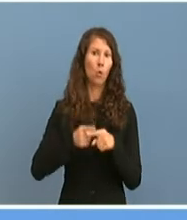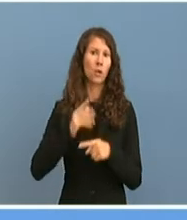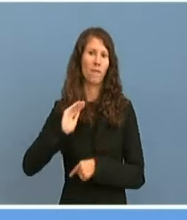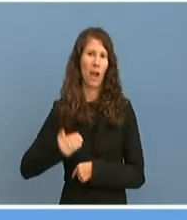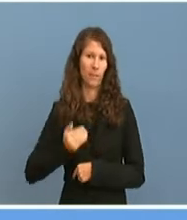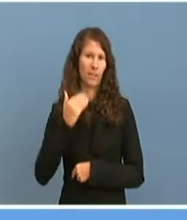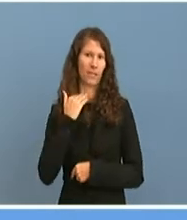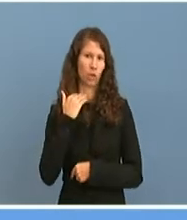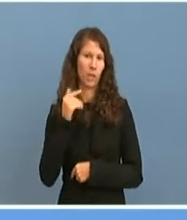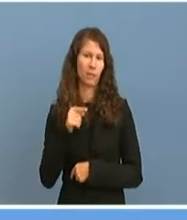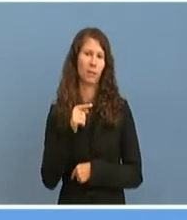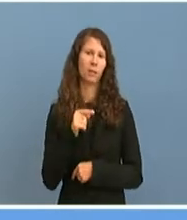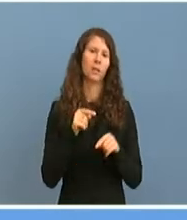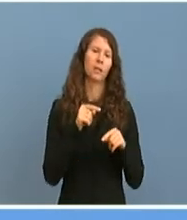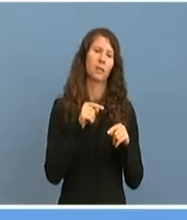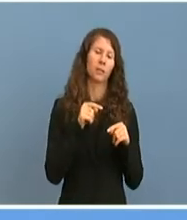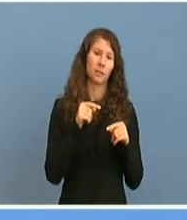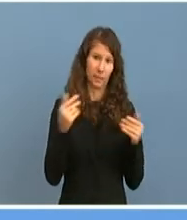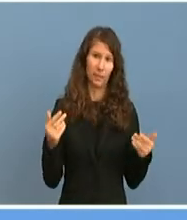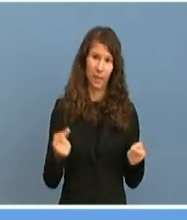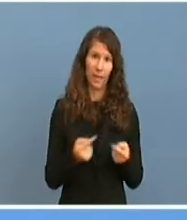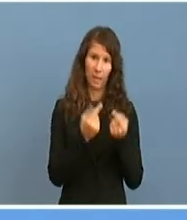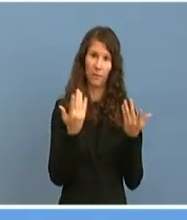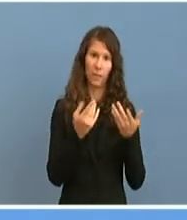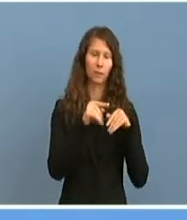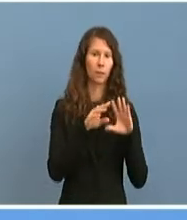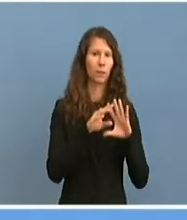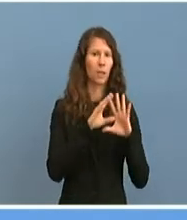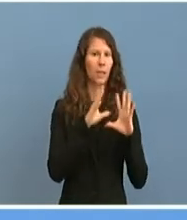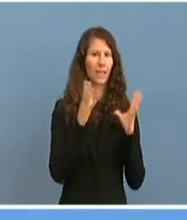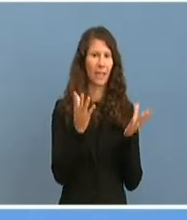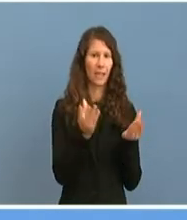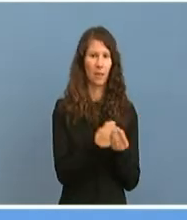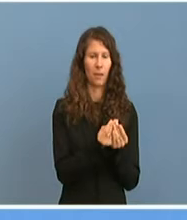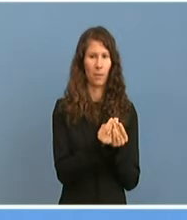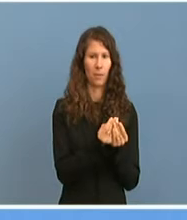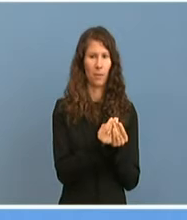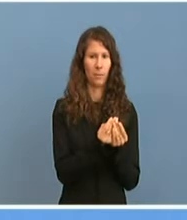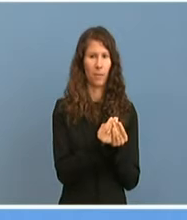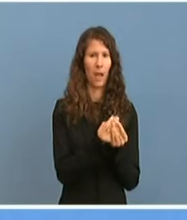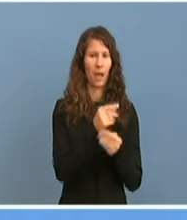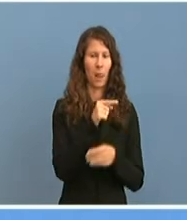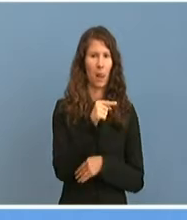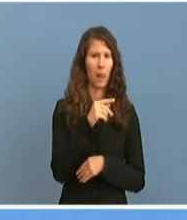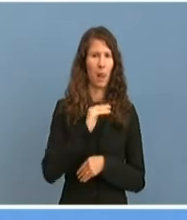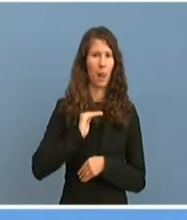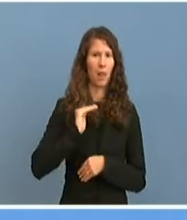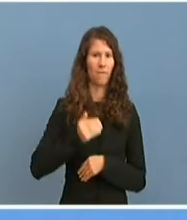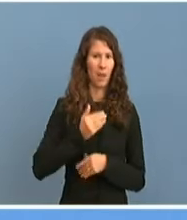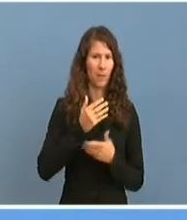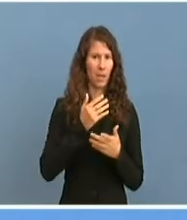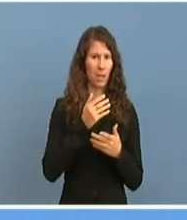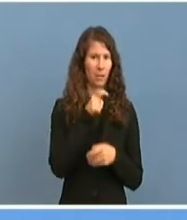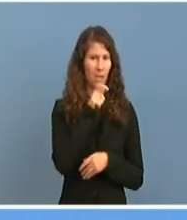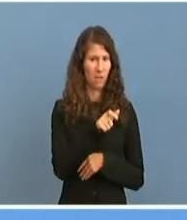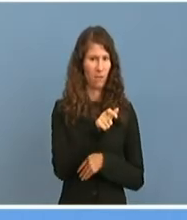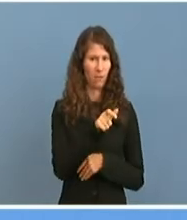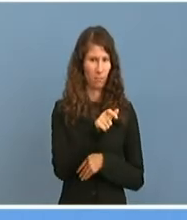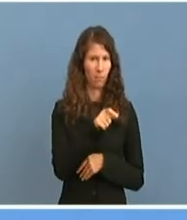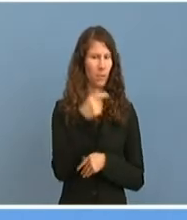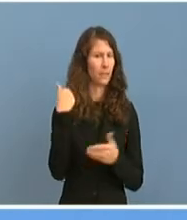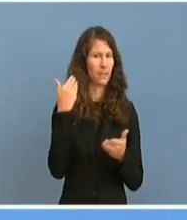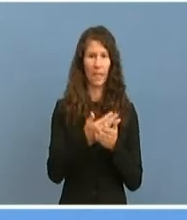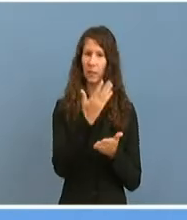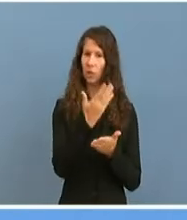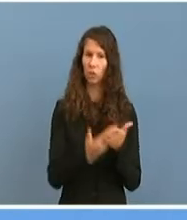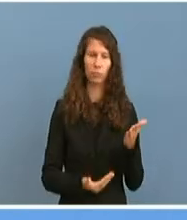generische Femininum zur Verwendung für weibliche und männliche Personen bislang sprachwissenschaftlich nicht anerkannt. Nach